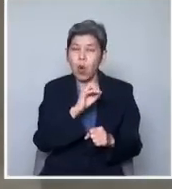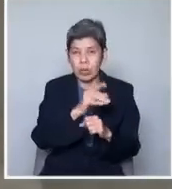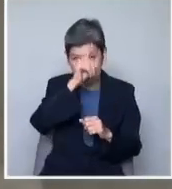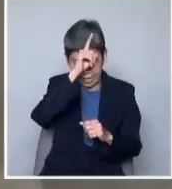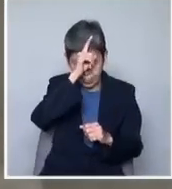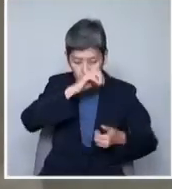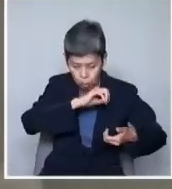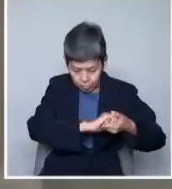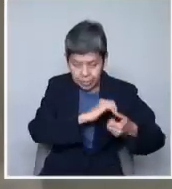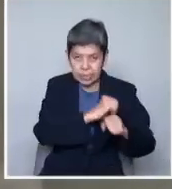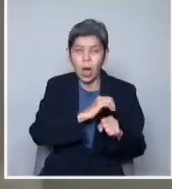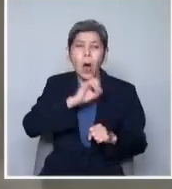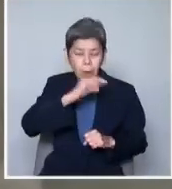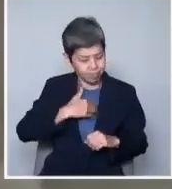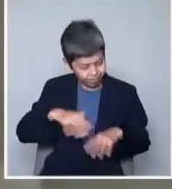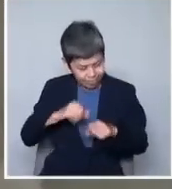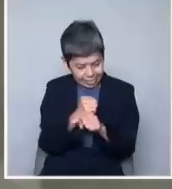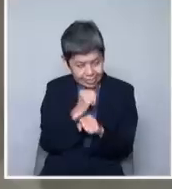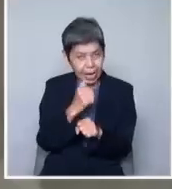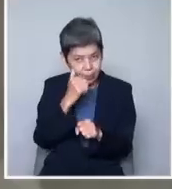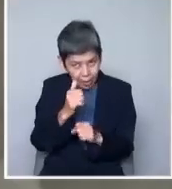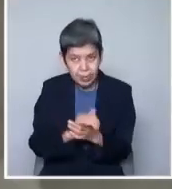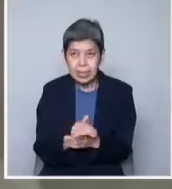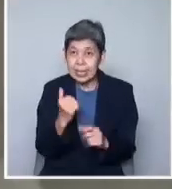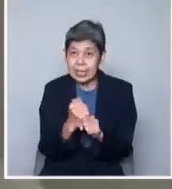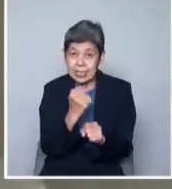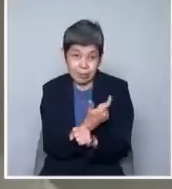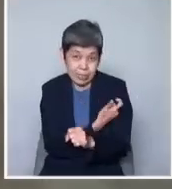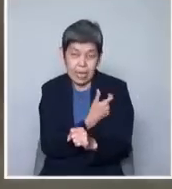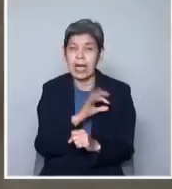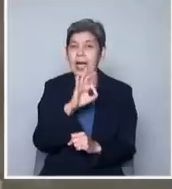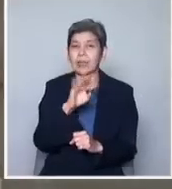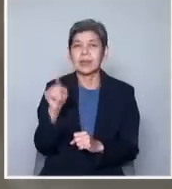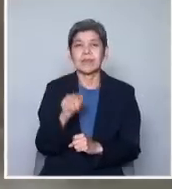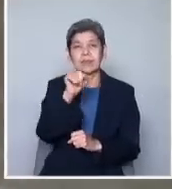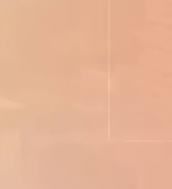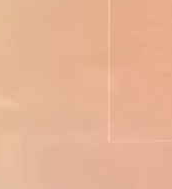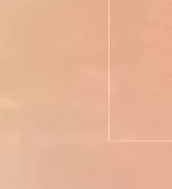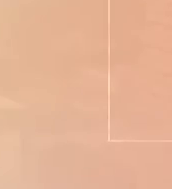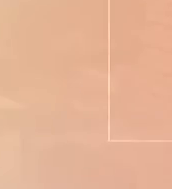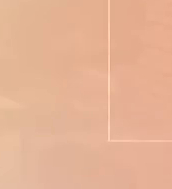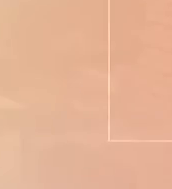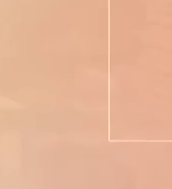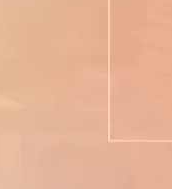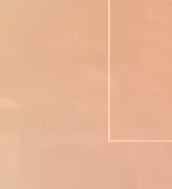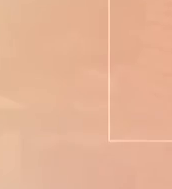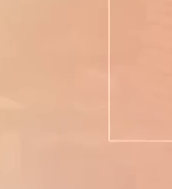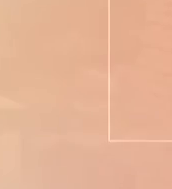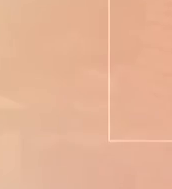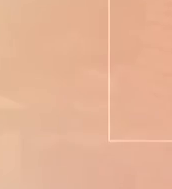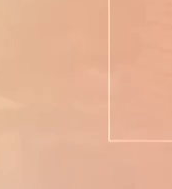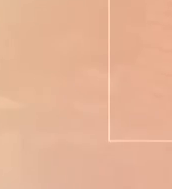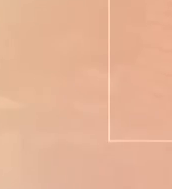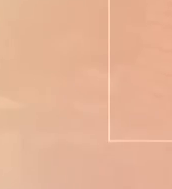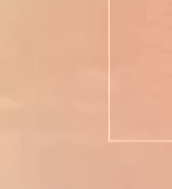มนีที่เพิ่งอ้างความสำเร็จไปก่อนหน้านี้ว่าประสิทธิภาพสูงถึง 94% ค่ะ ครับ ขอบคุณที่ติดตาม TNN